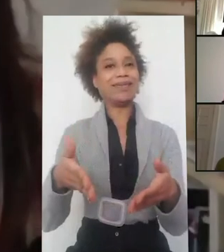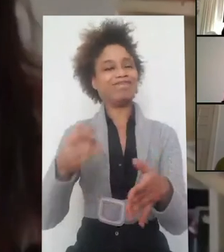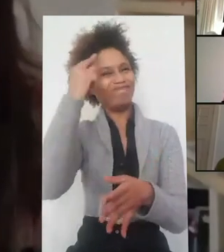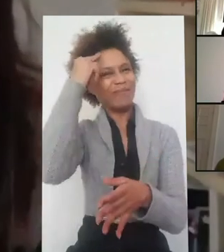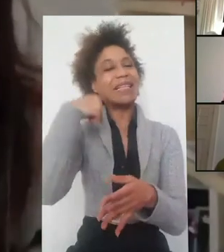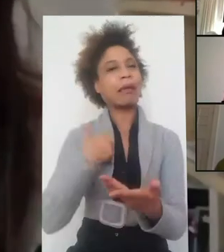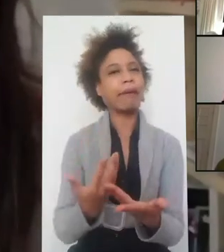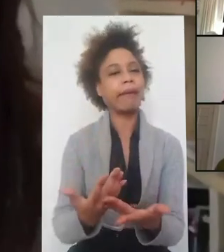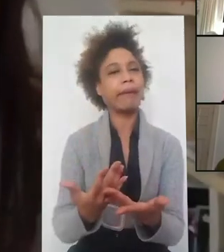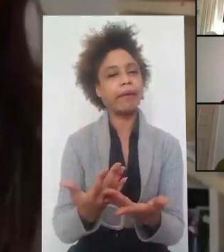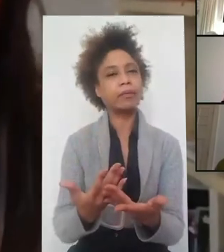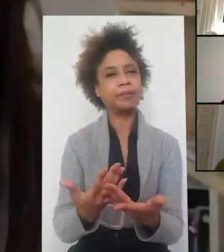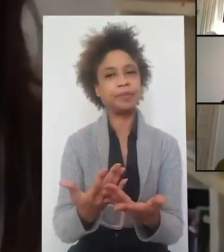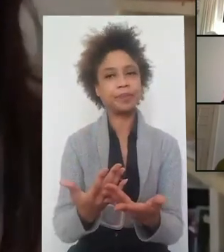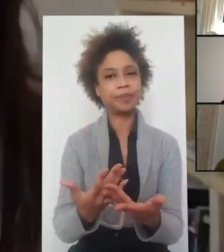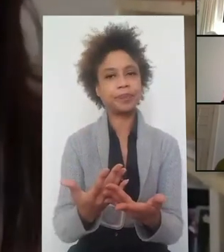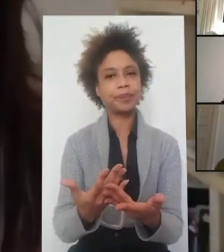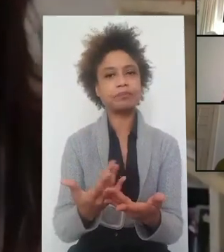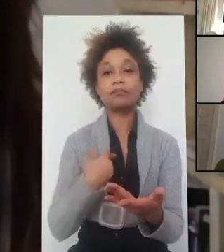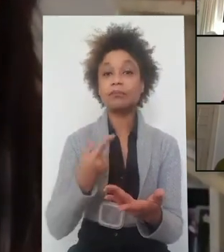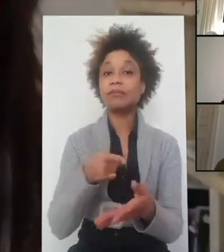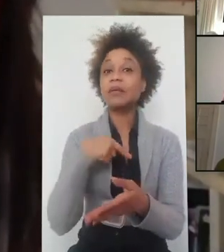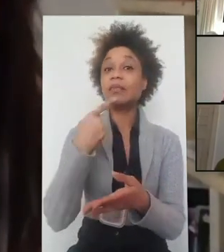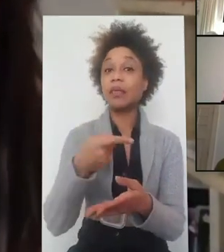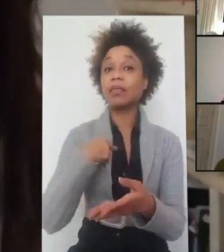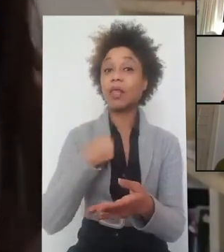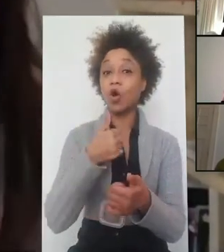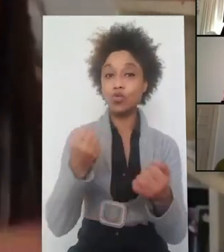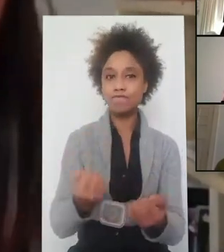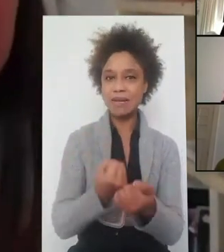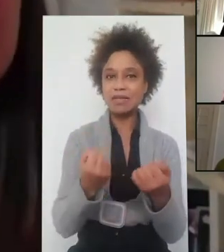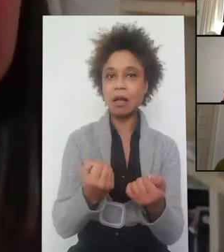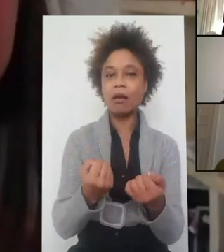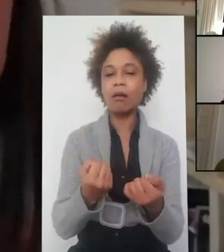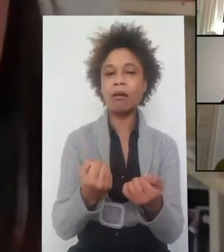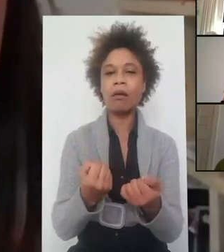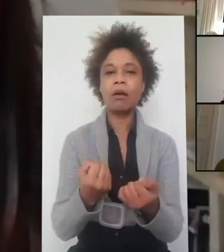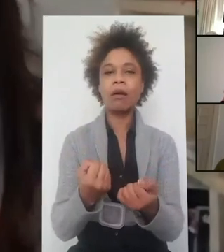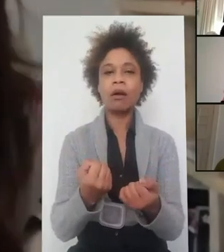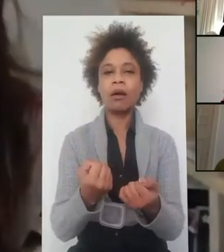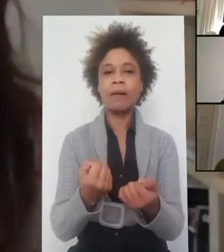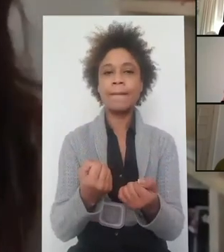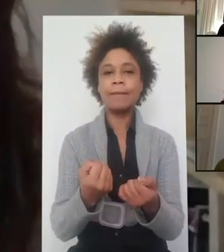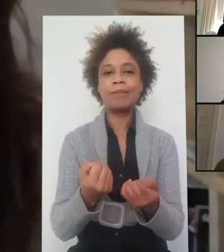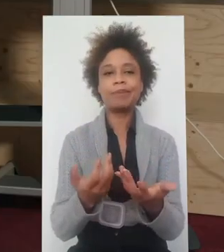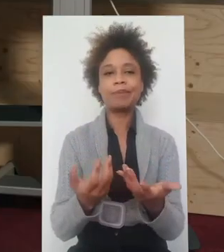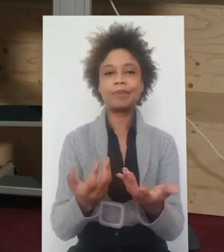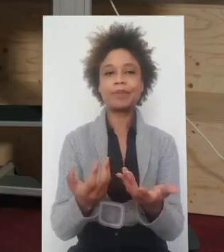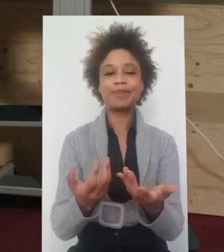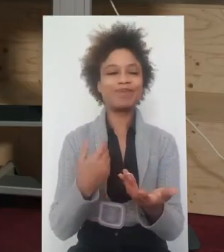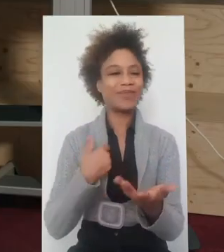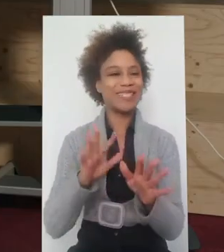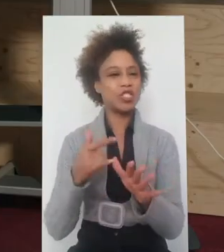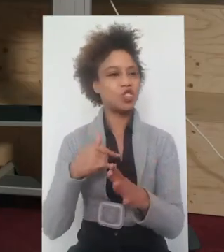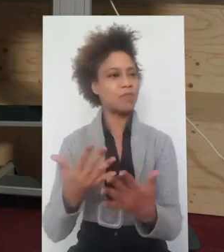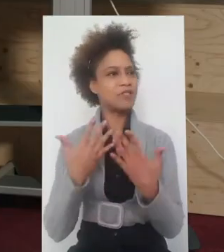subsidiepotje zou zijn of whatever, waar we als organisatie aanspraken kunnen maken en ook echt kunnen laten zien dat we die ook daadwerkelijk goed inzetten.